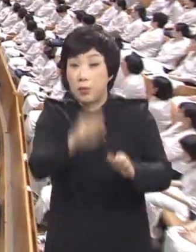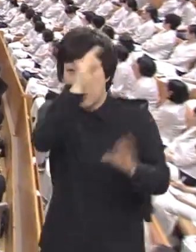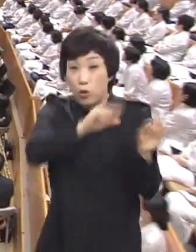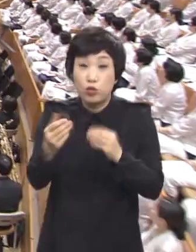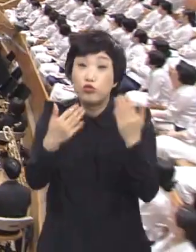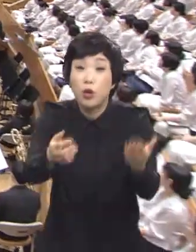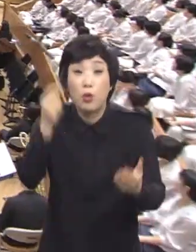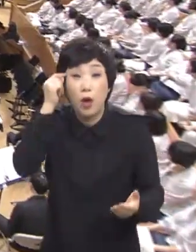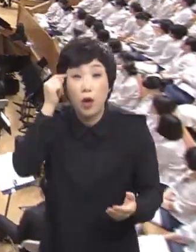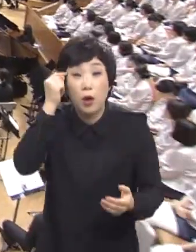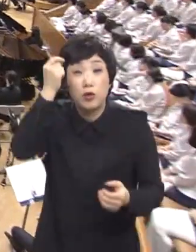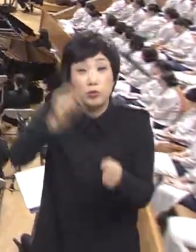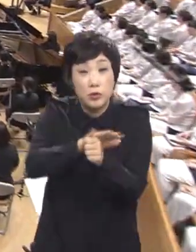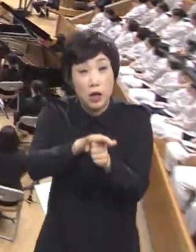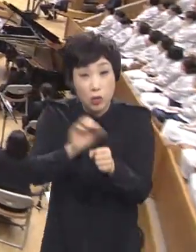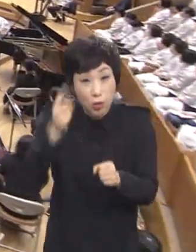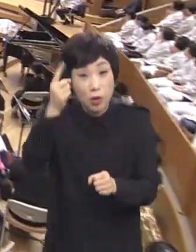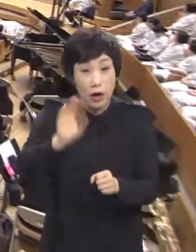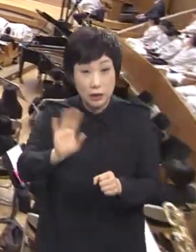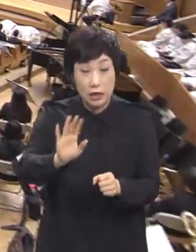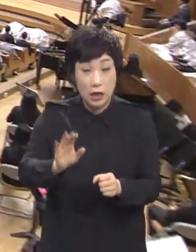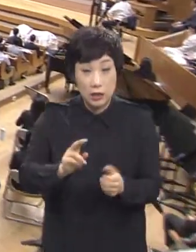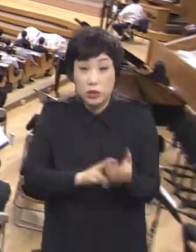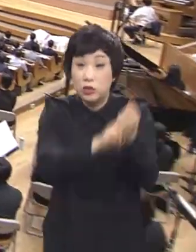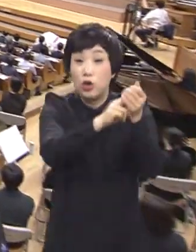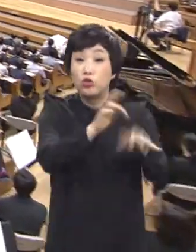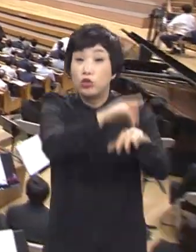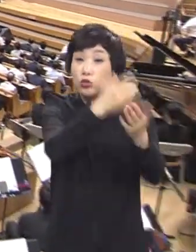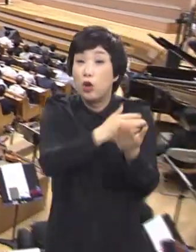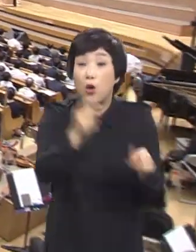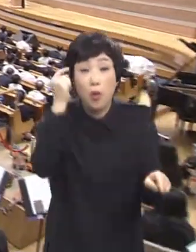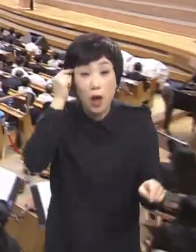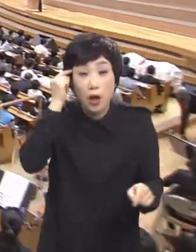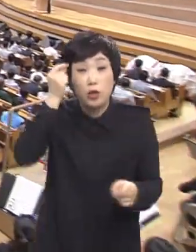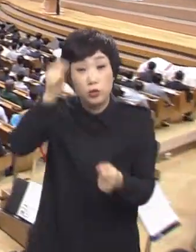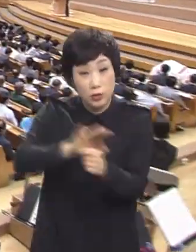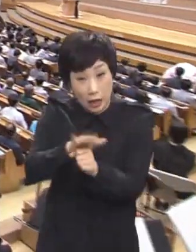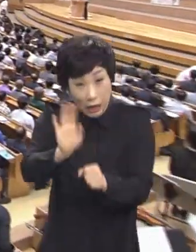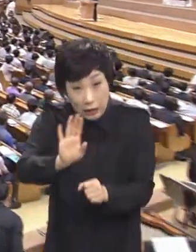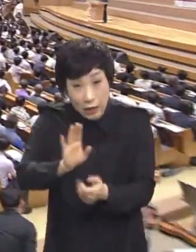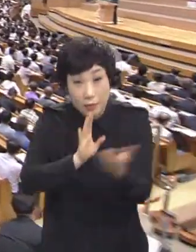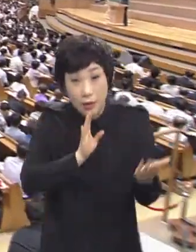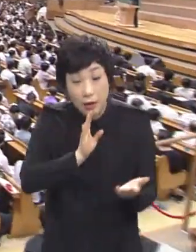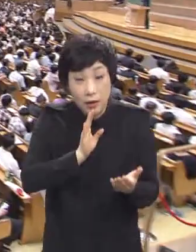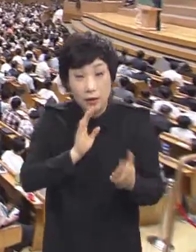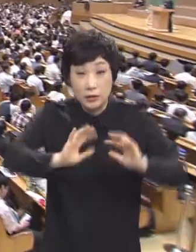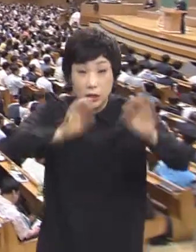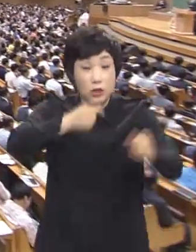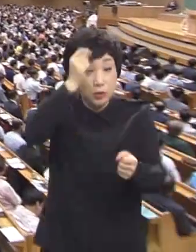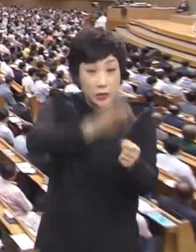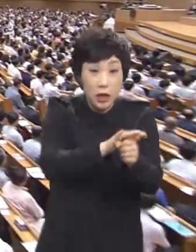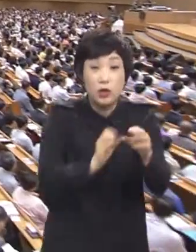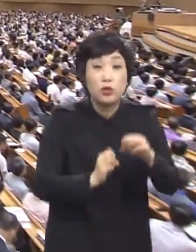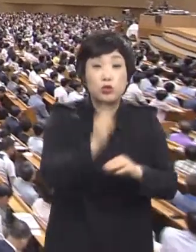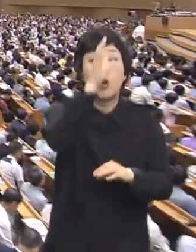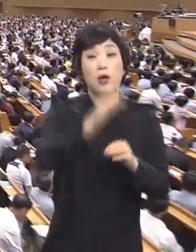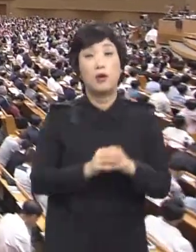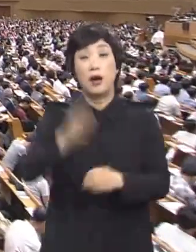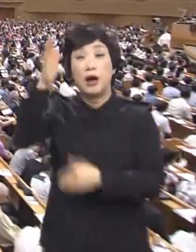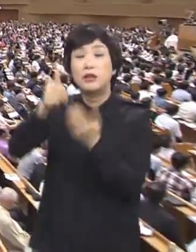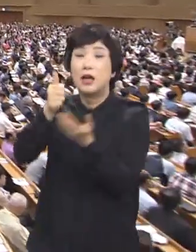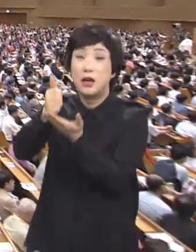박애주의가 아닙니다. 이적으로 귀신을 쫓아낸 것도 박애주의가 아닙니다. 이 세상의 박애주의를 뛰어넘은